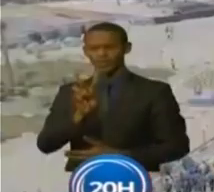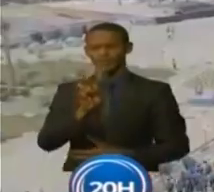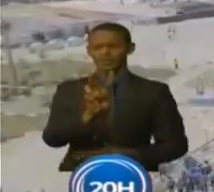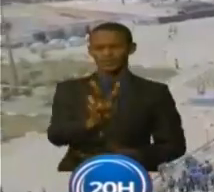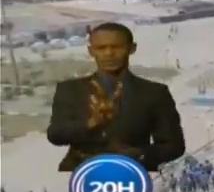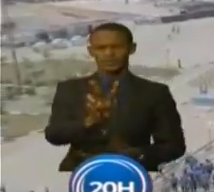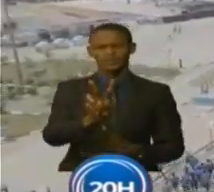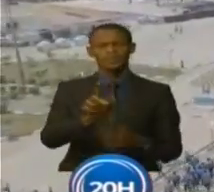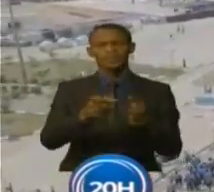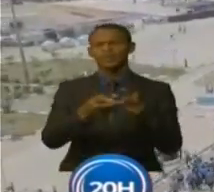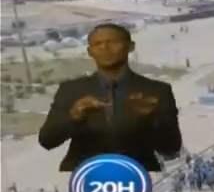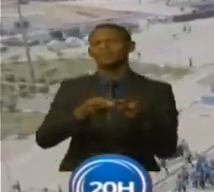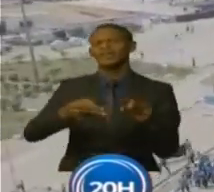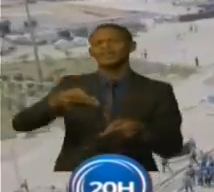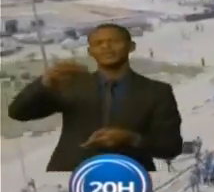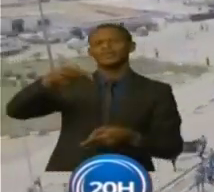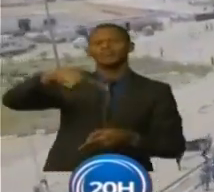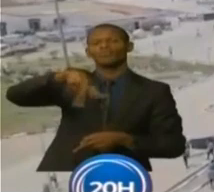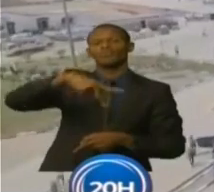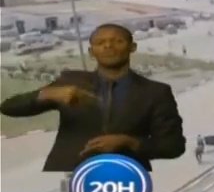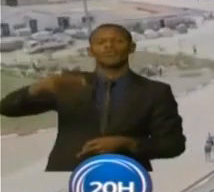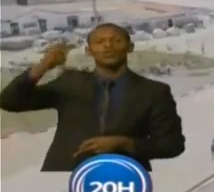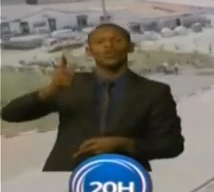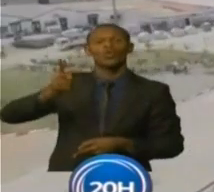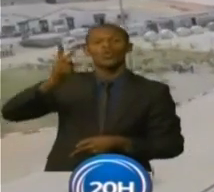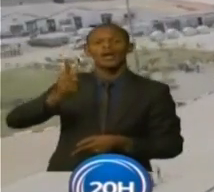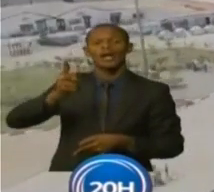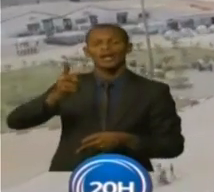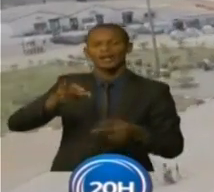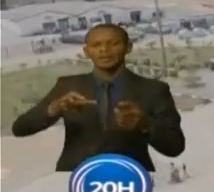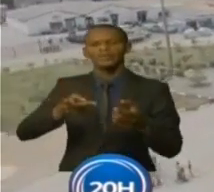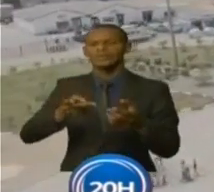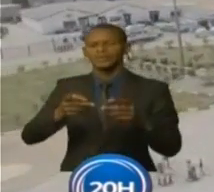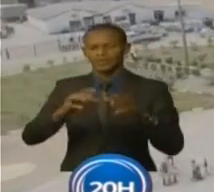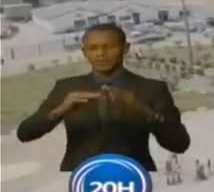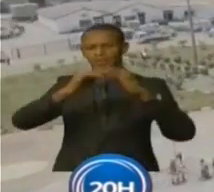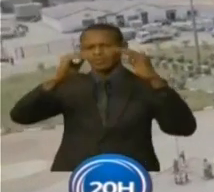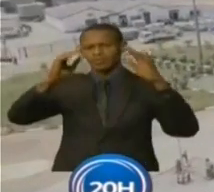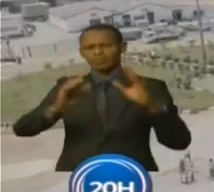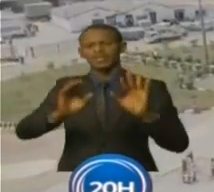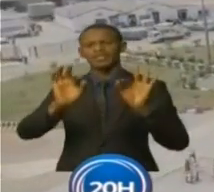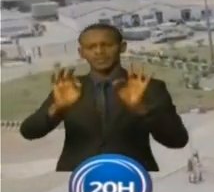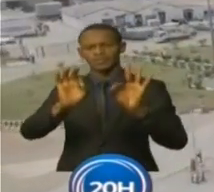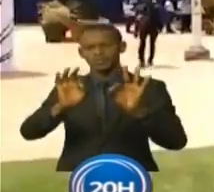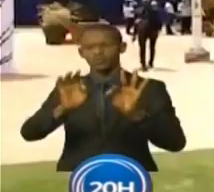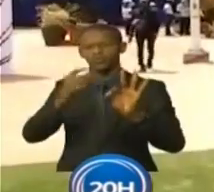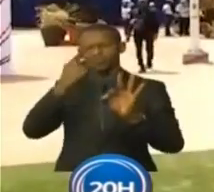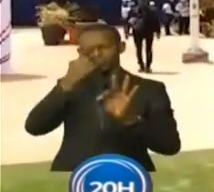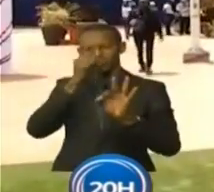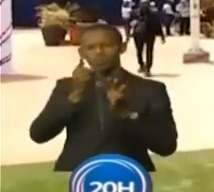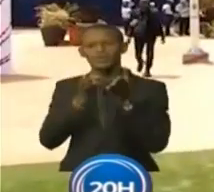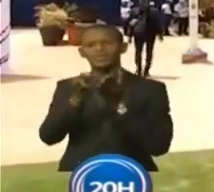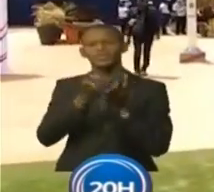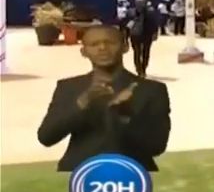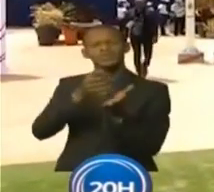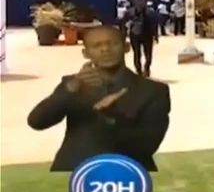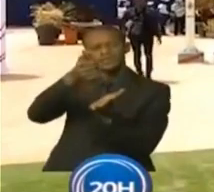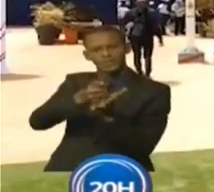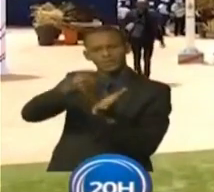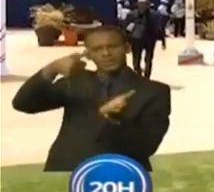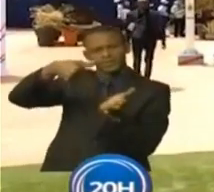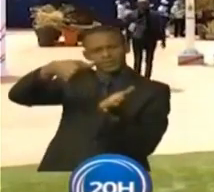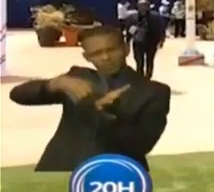d'abord le nouveau bâtiment administratif abritant les services officiels intervenant dans les opérations douanières dont la Direction générale des douanes et